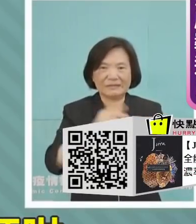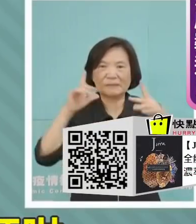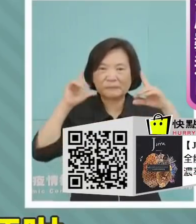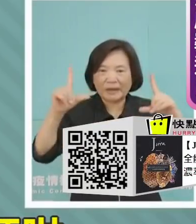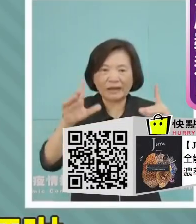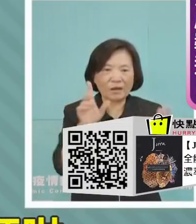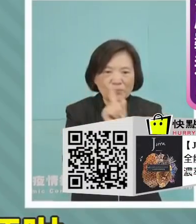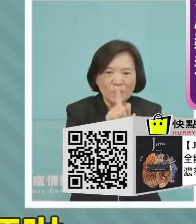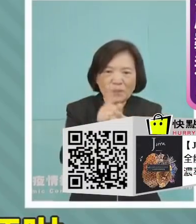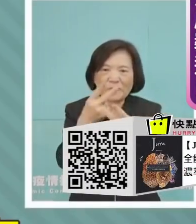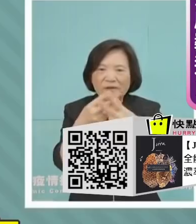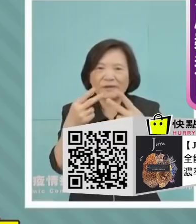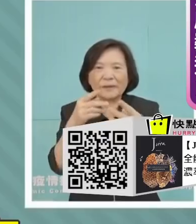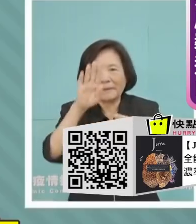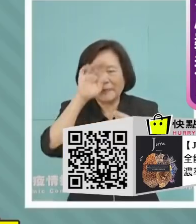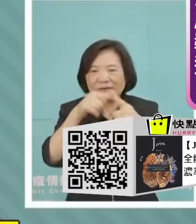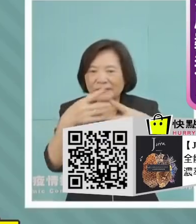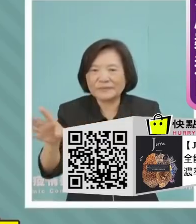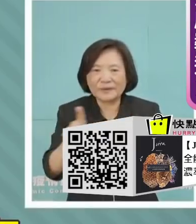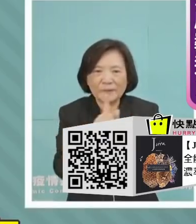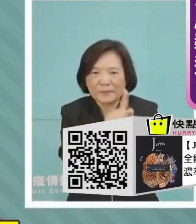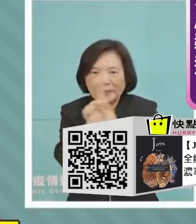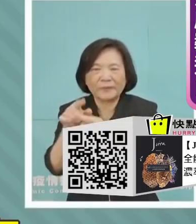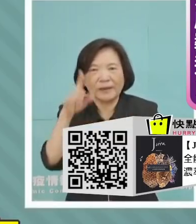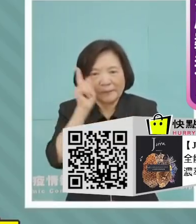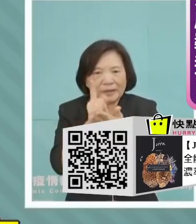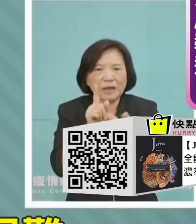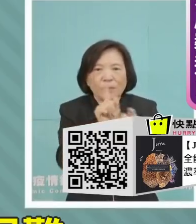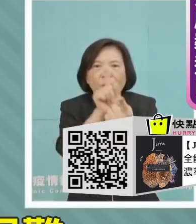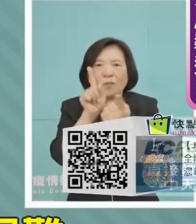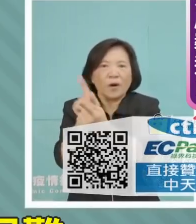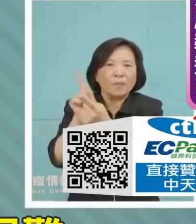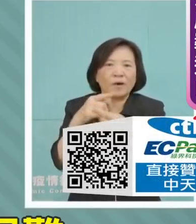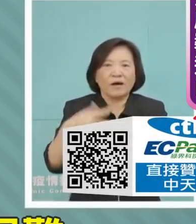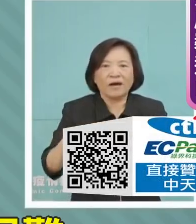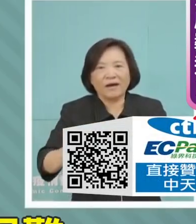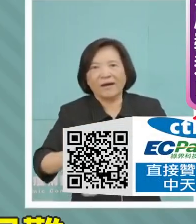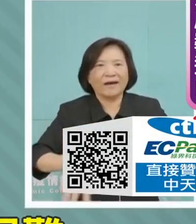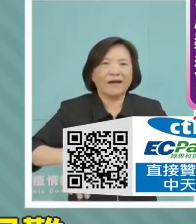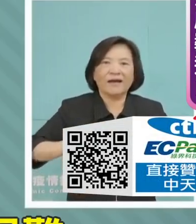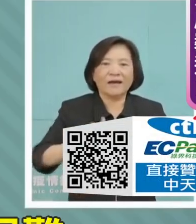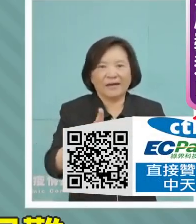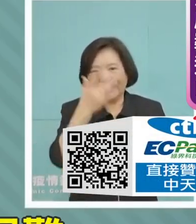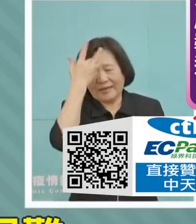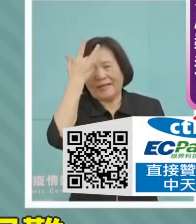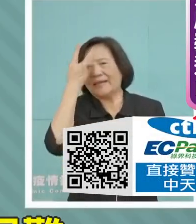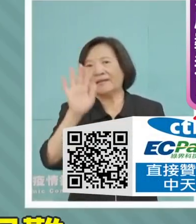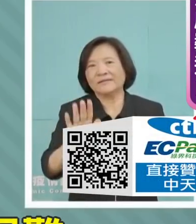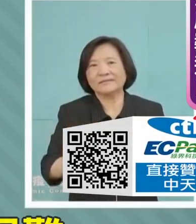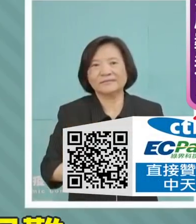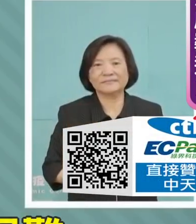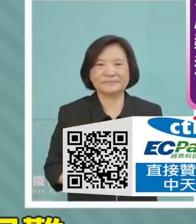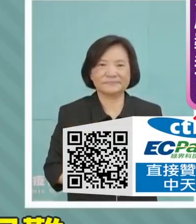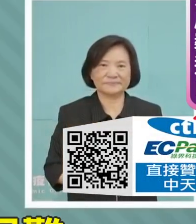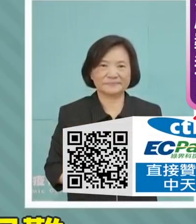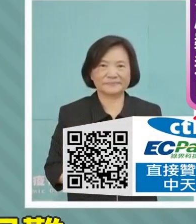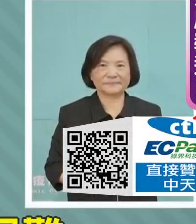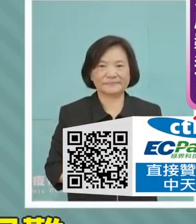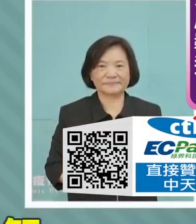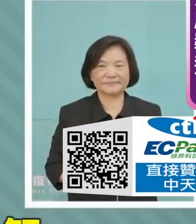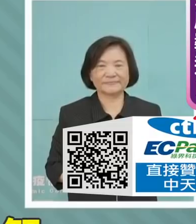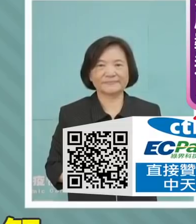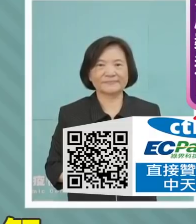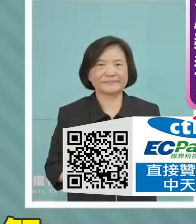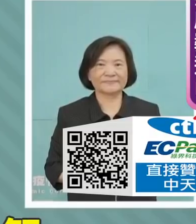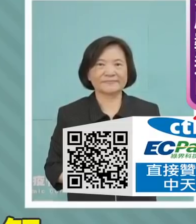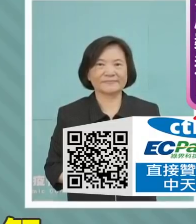基层医师的，你知道吗？所以他总是每天就遇到他的执行上面的一些困难的，